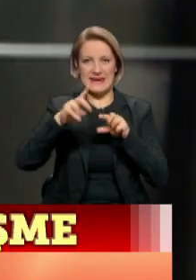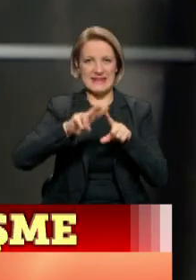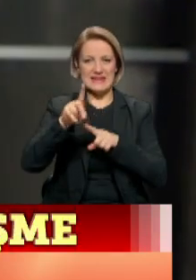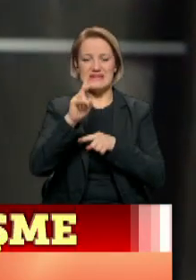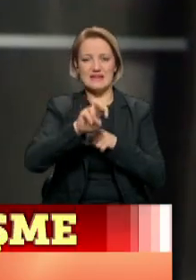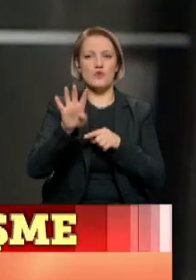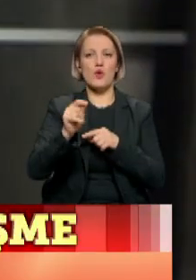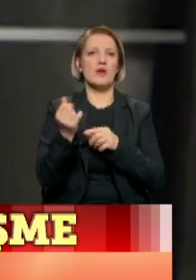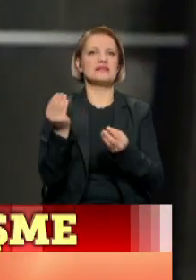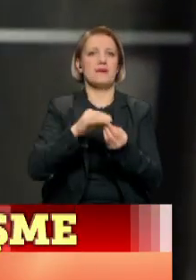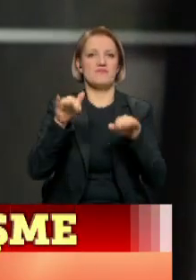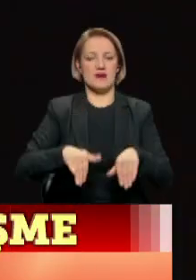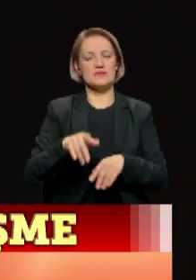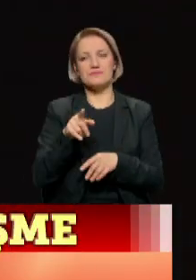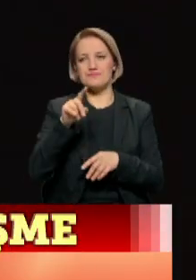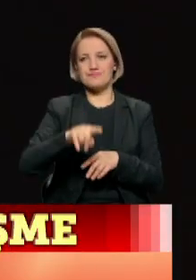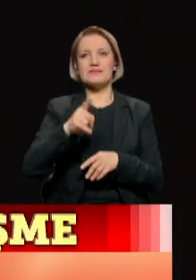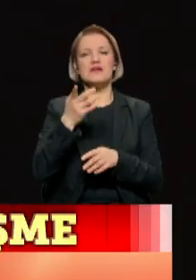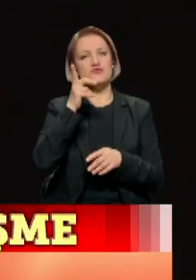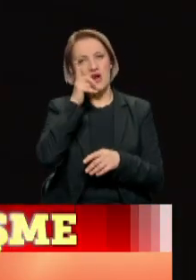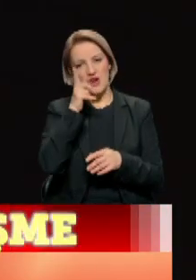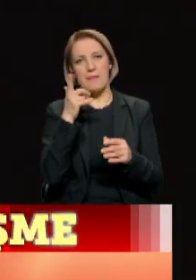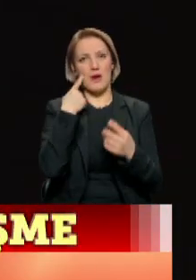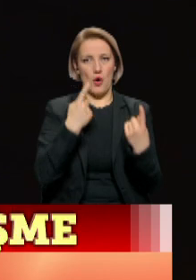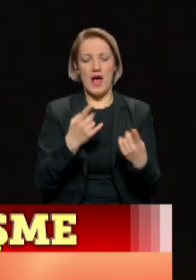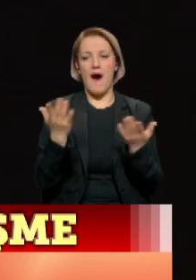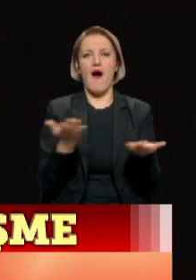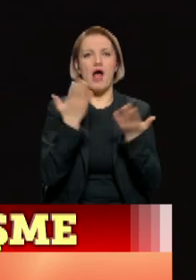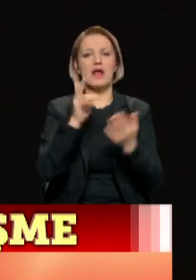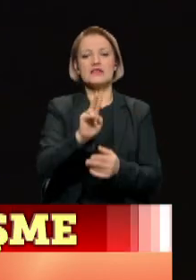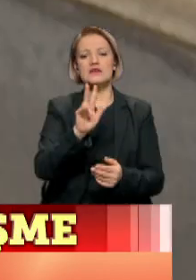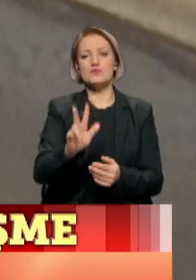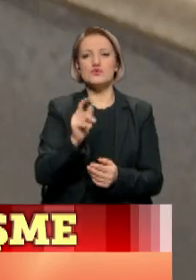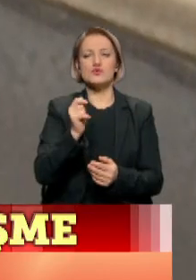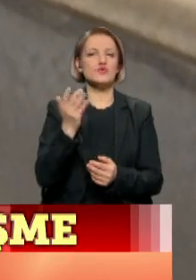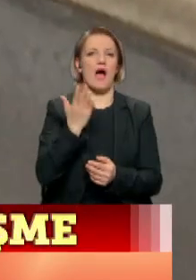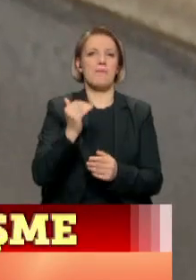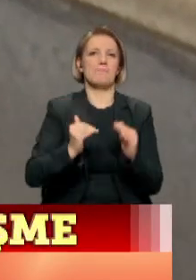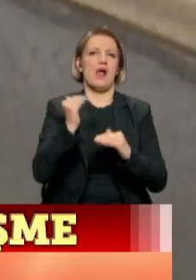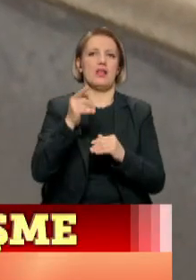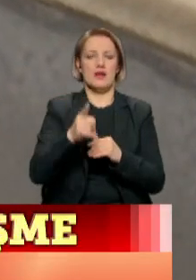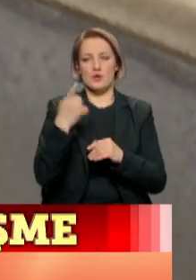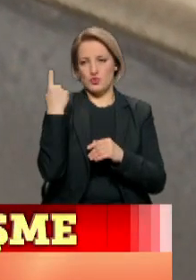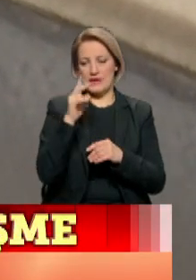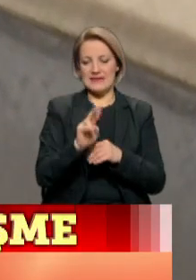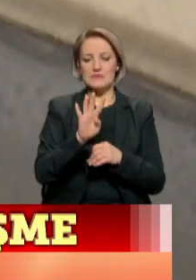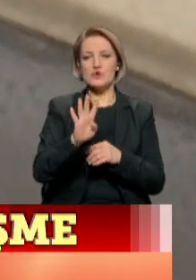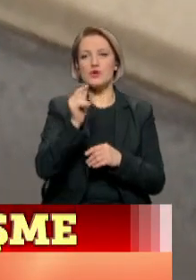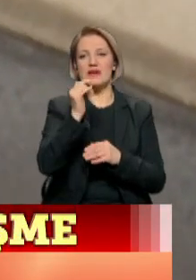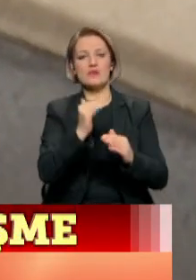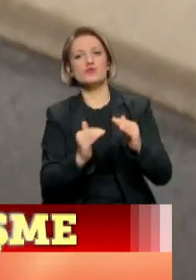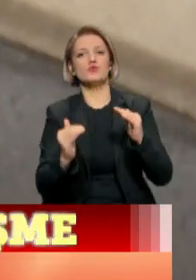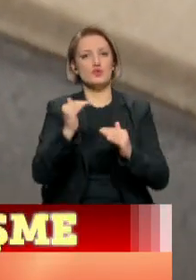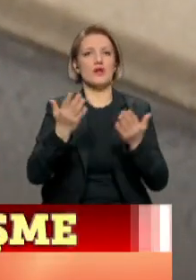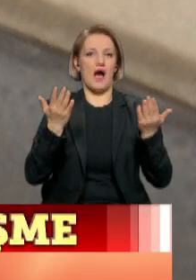61 kuruş indirime gidildi liste fiyatında yani çarşambaya göre hala 23 kuruş daha pahalı motorin Dün 24 liranın üzerine